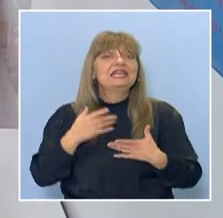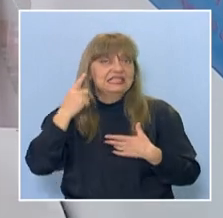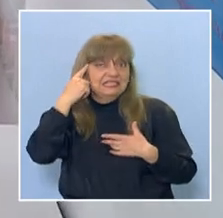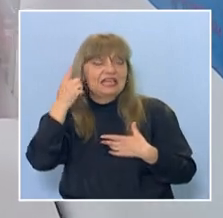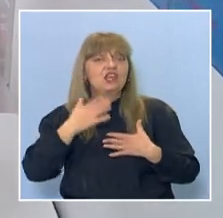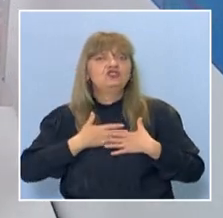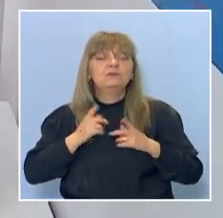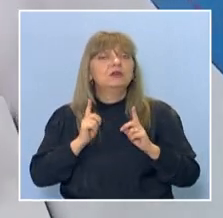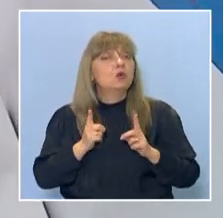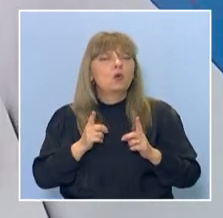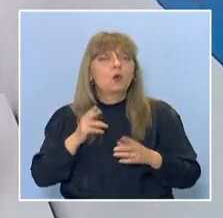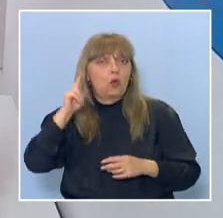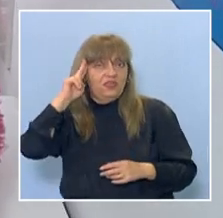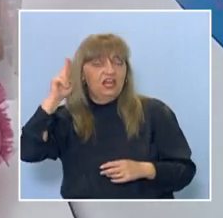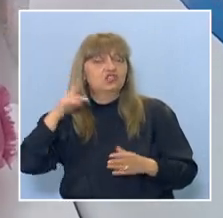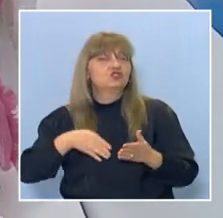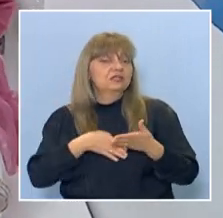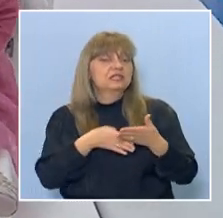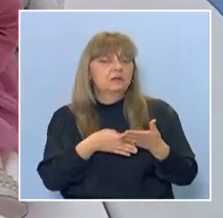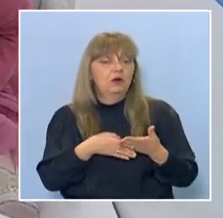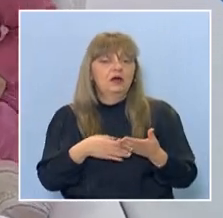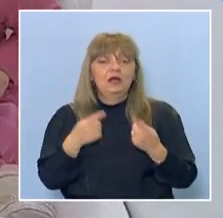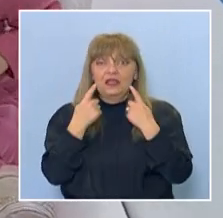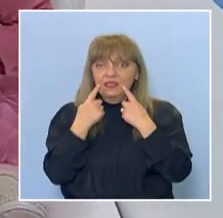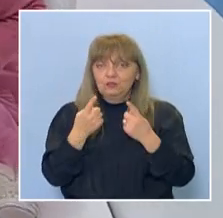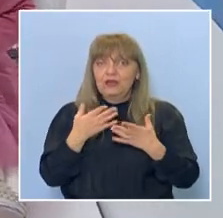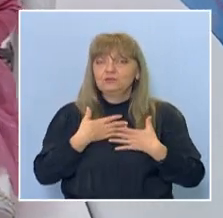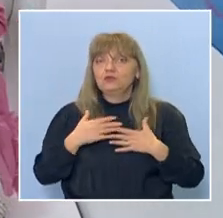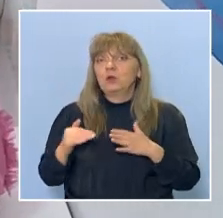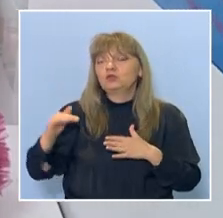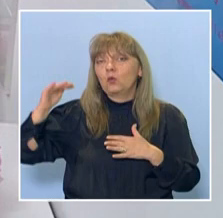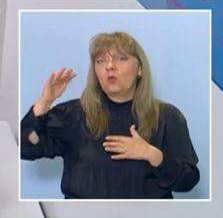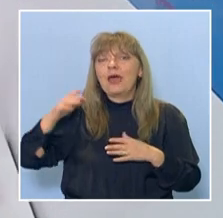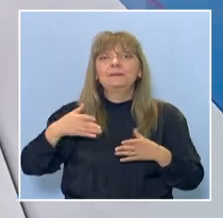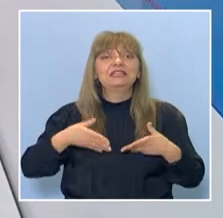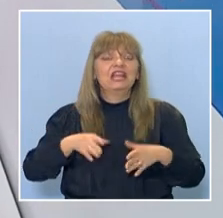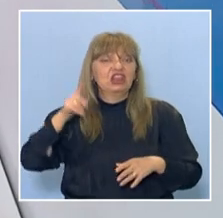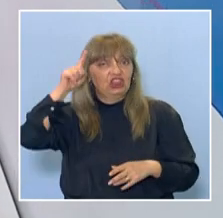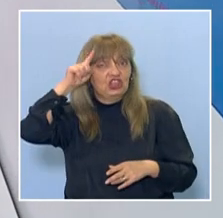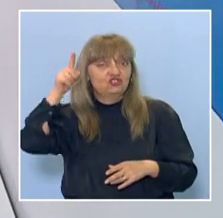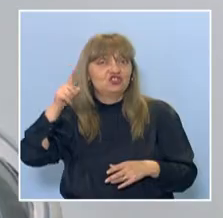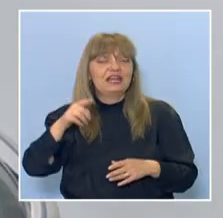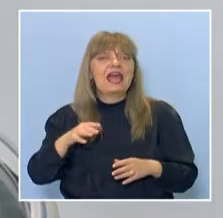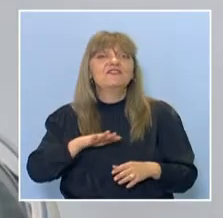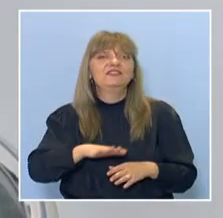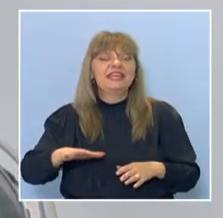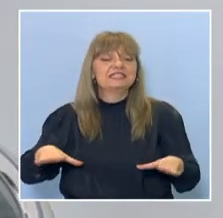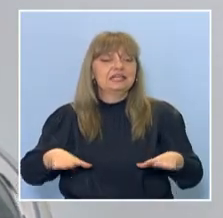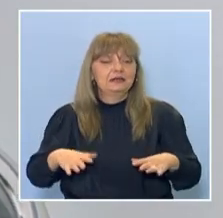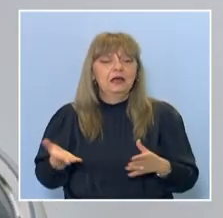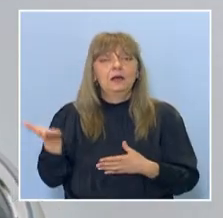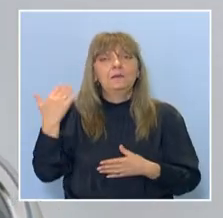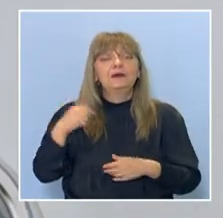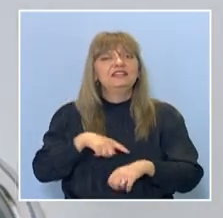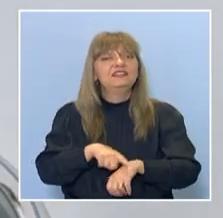разчита. Вече имам наблюдение върху голямата си дъщеря, която е в градината и преди време